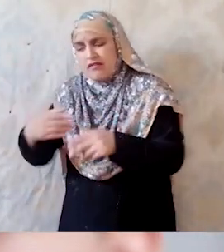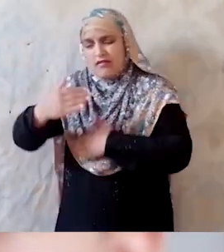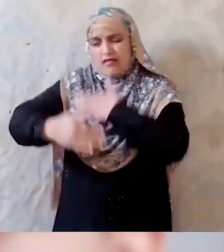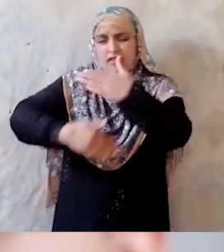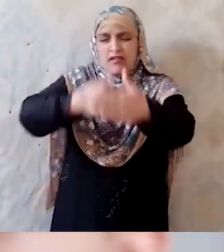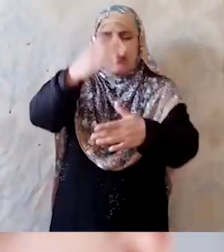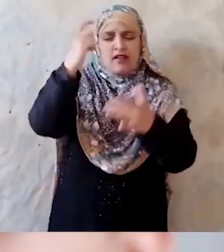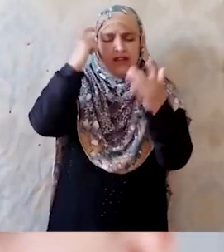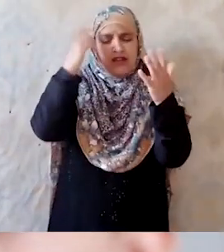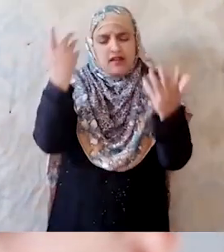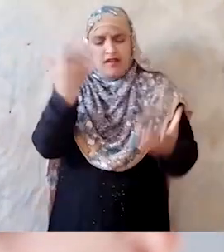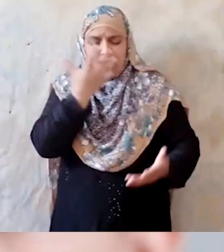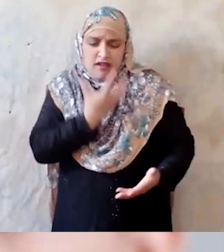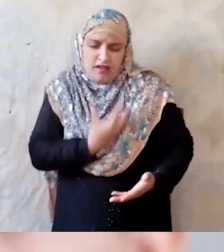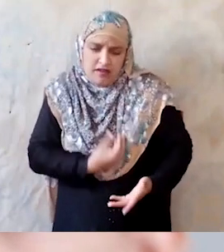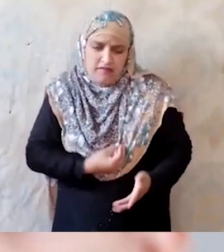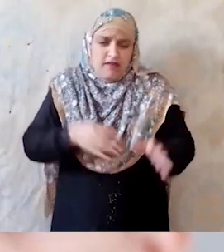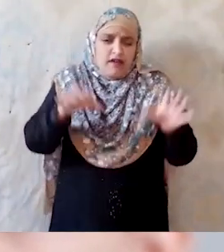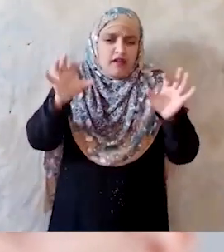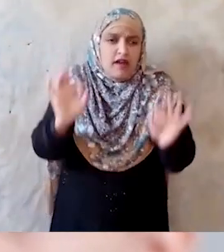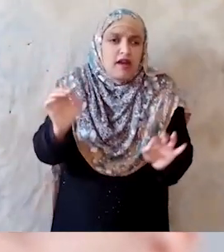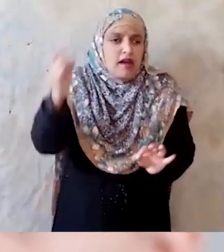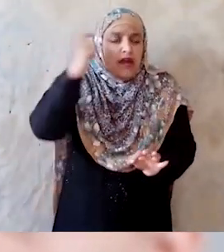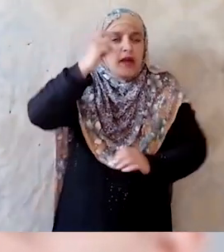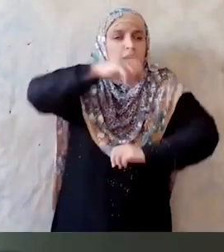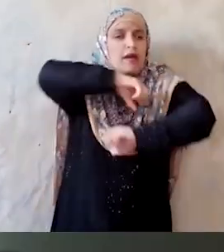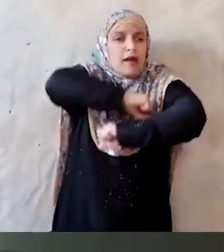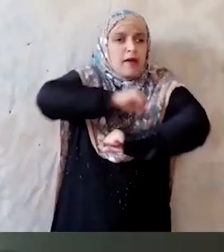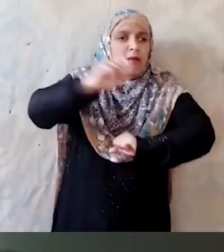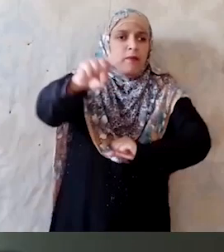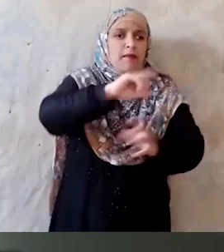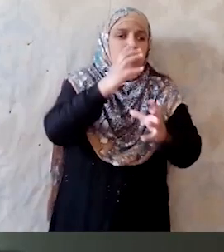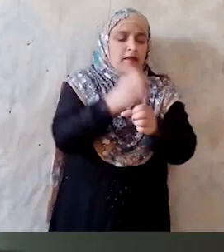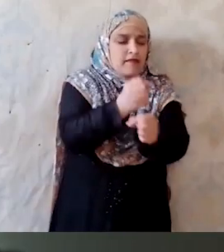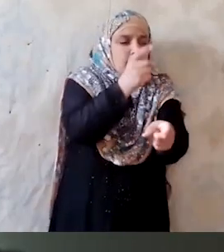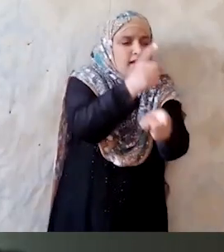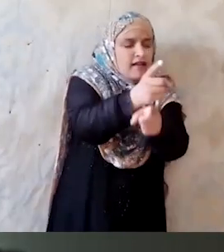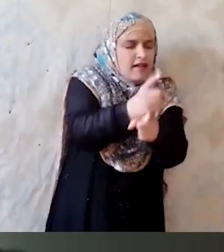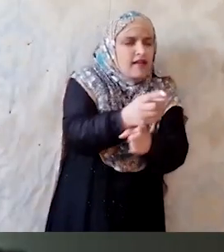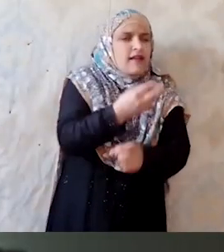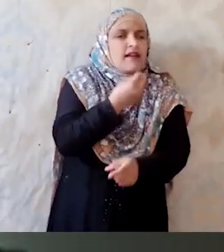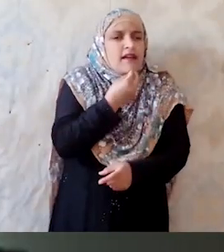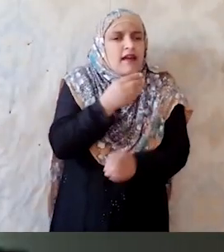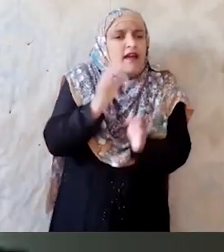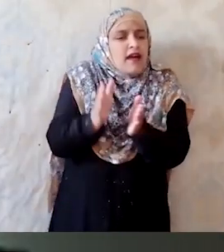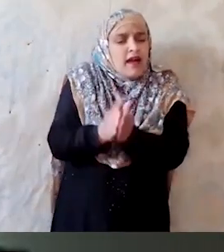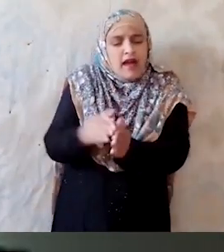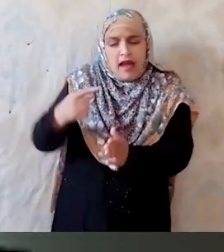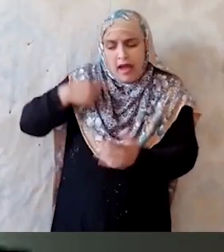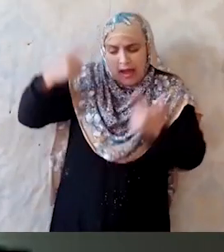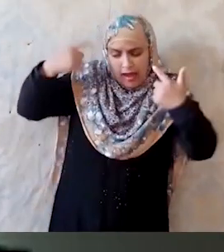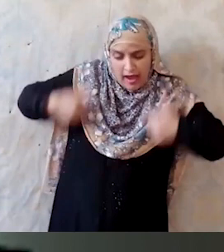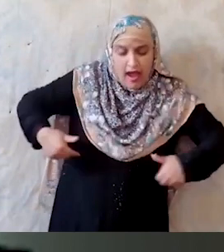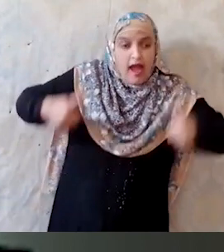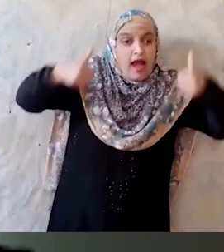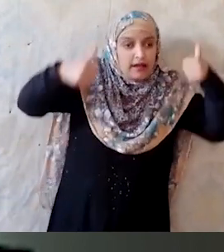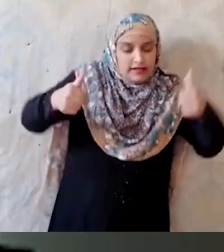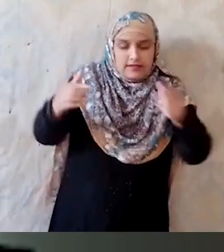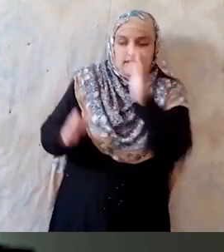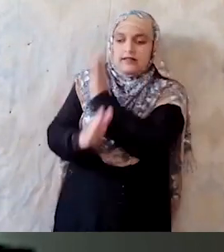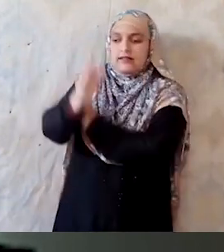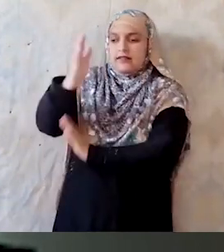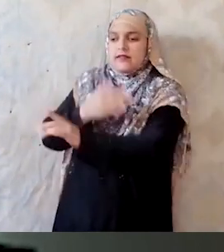इस दुनिया में ना रहे तो उनका डिसेबल बच्चा कैसे ज़िंदगी में सरवाइव करेगा, उसका ख्याल कौन